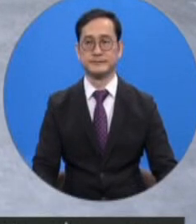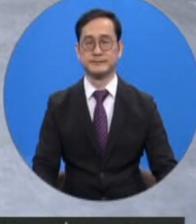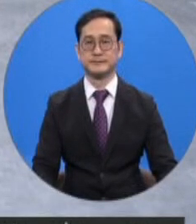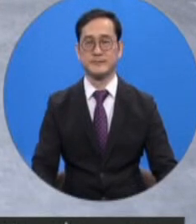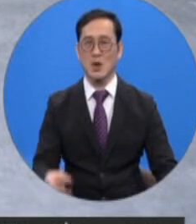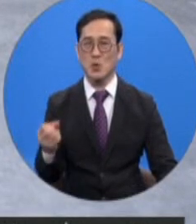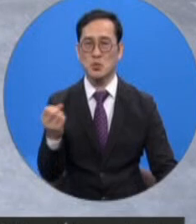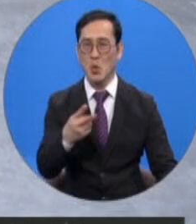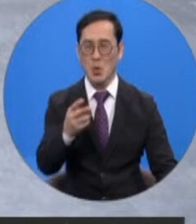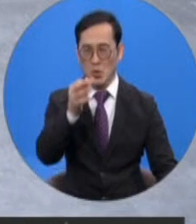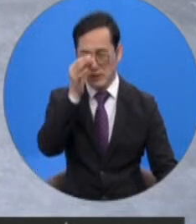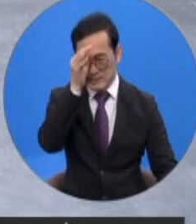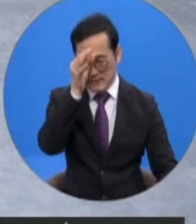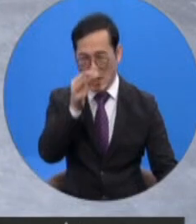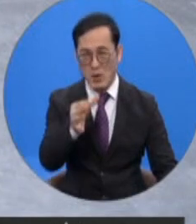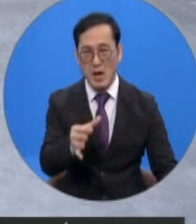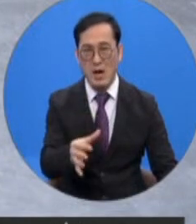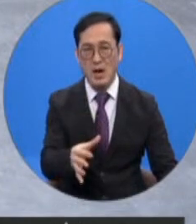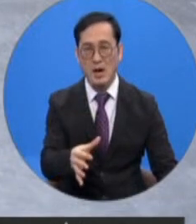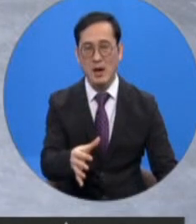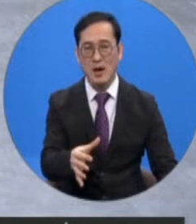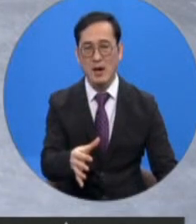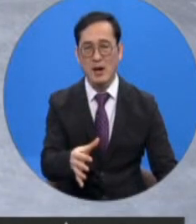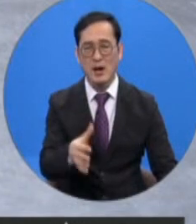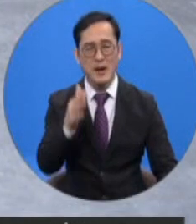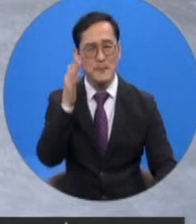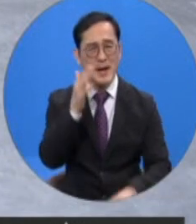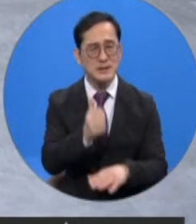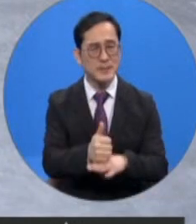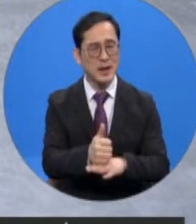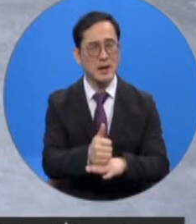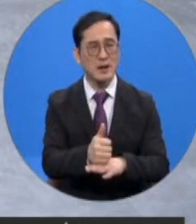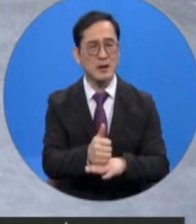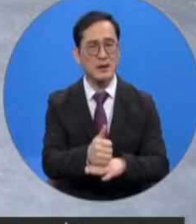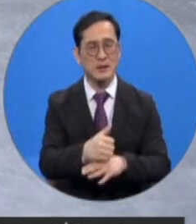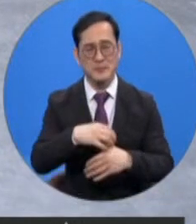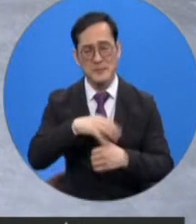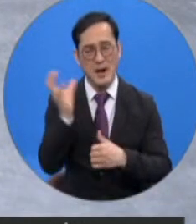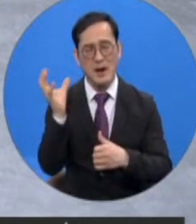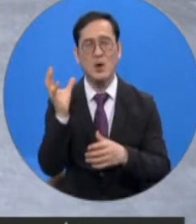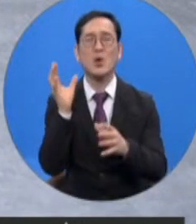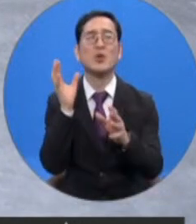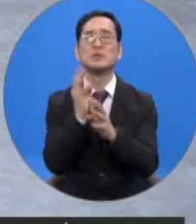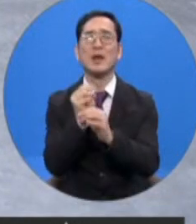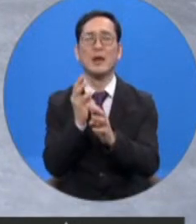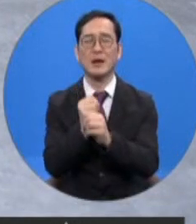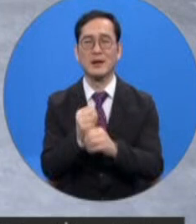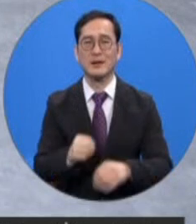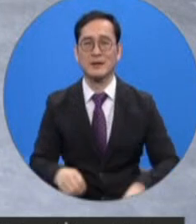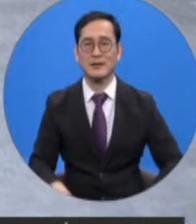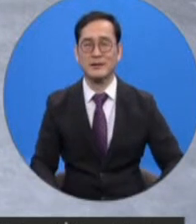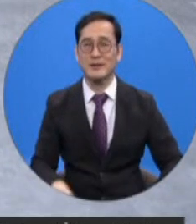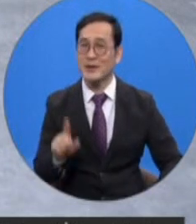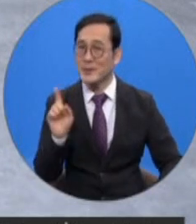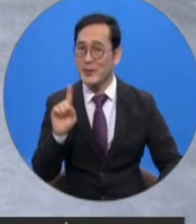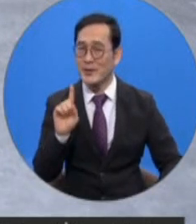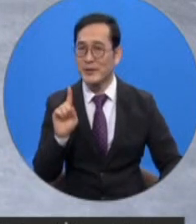또다시 사과, 터널의 끝은. 문재인 대통령이 결국 사과를 했습니다.